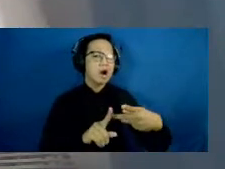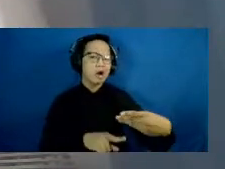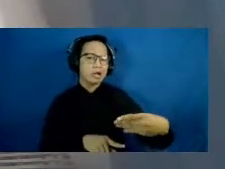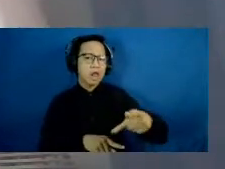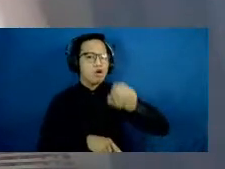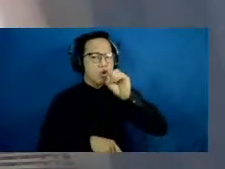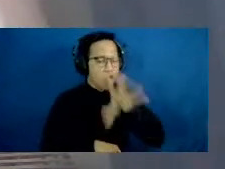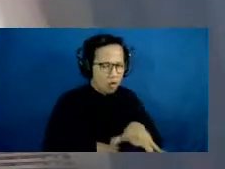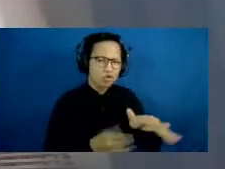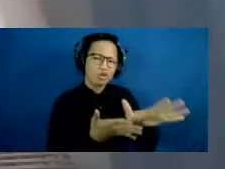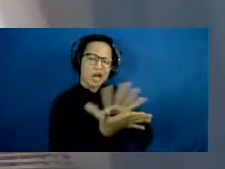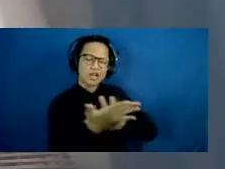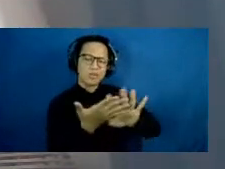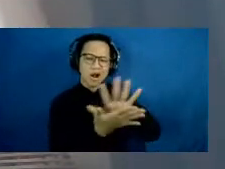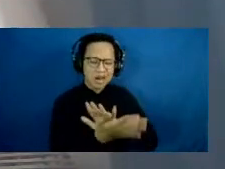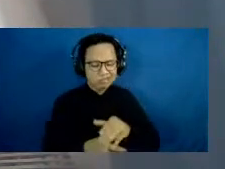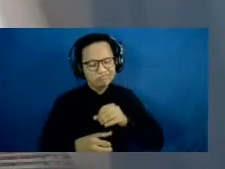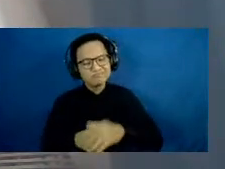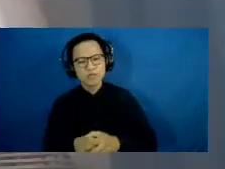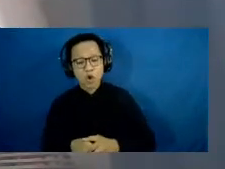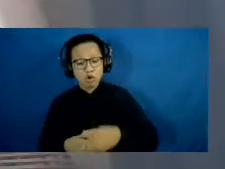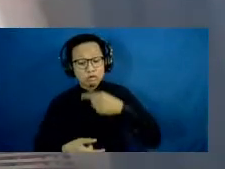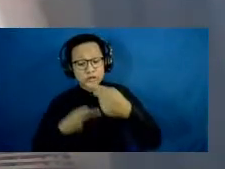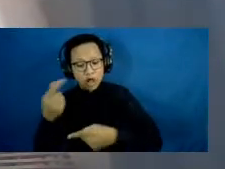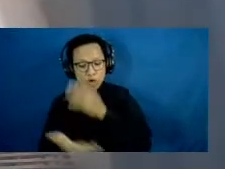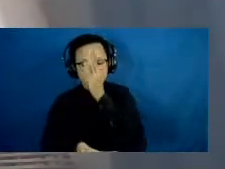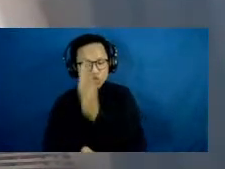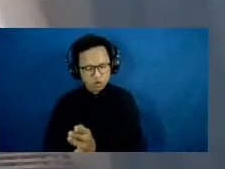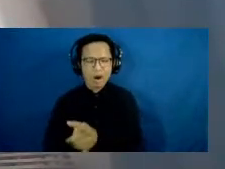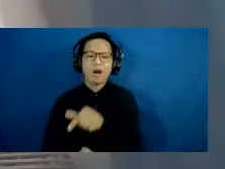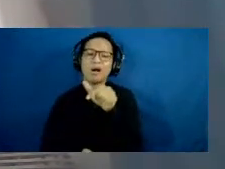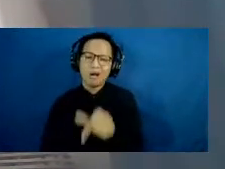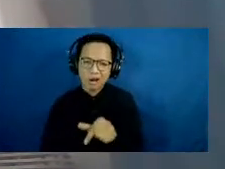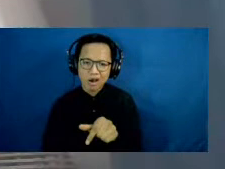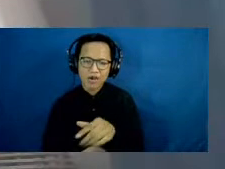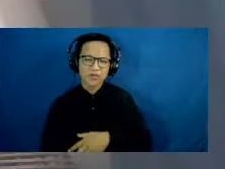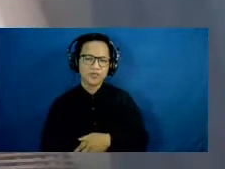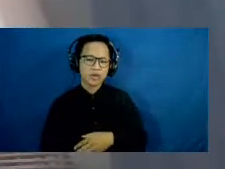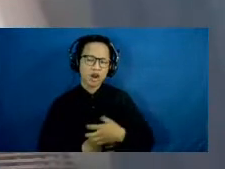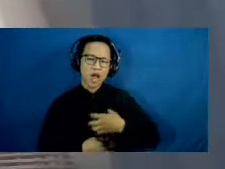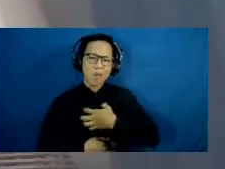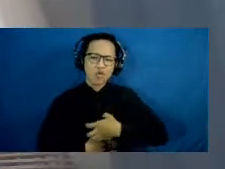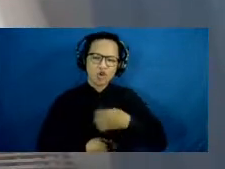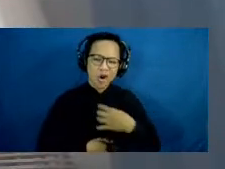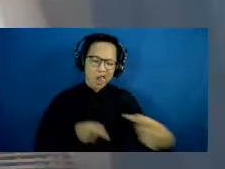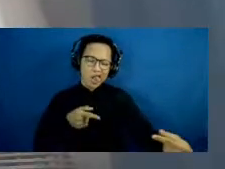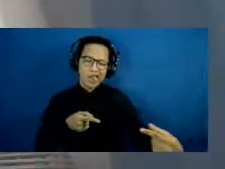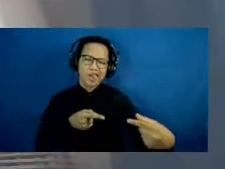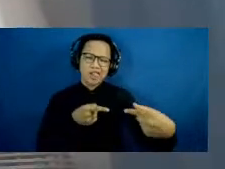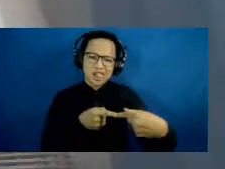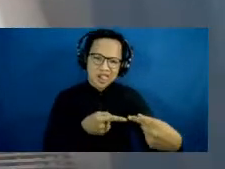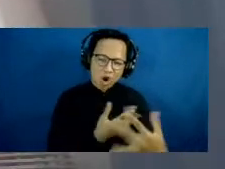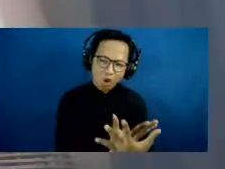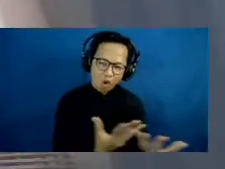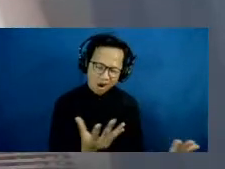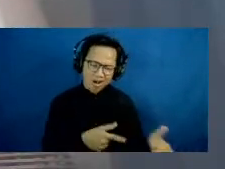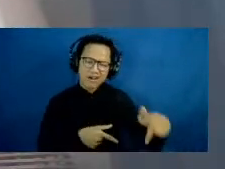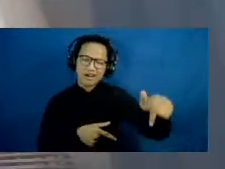untuk transparan, untuk cerita apa adanya gitu. Karena ikatan emosional dengan konsumen ini sekarang